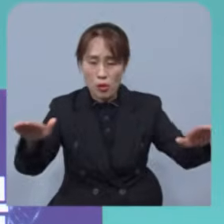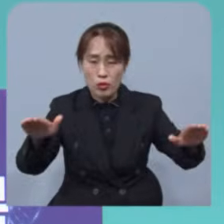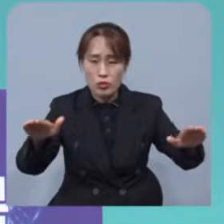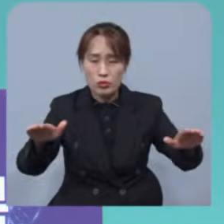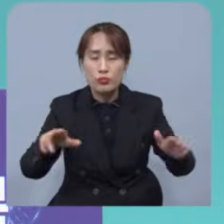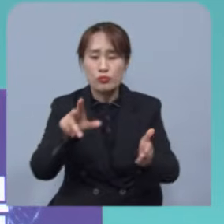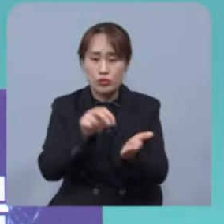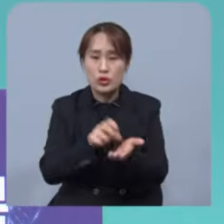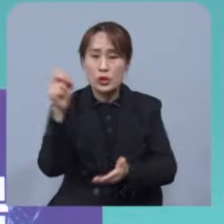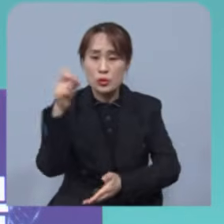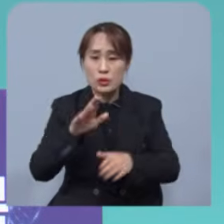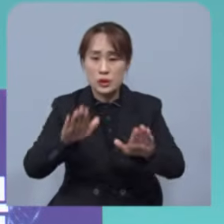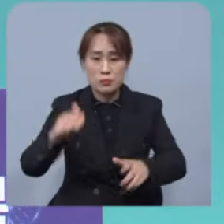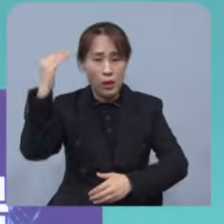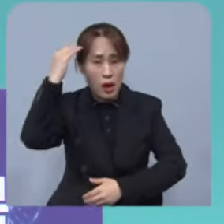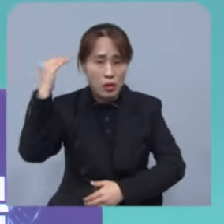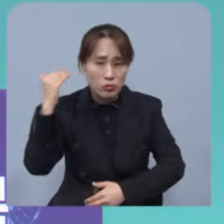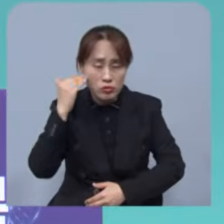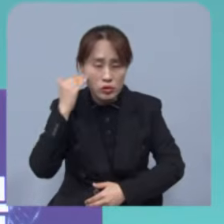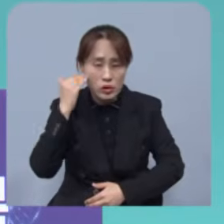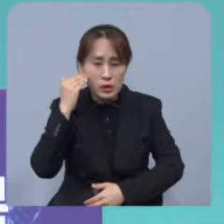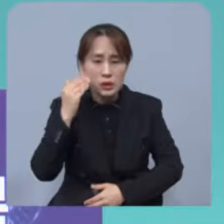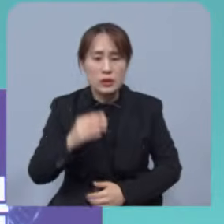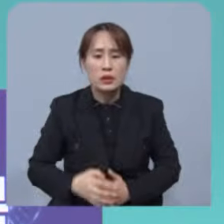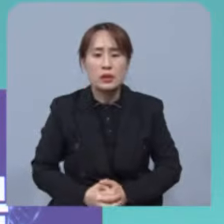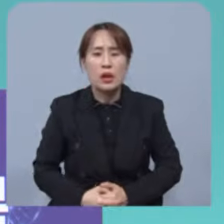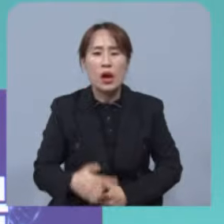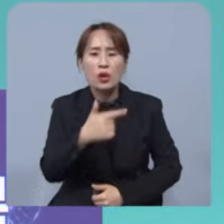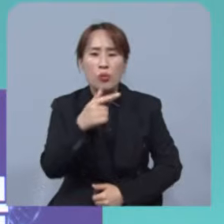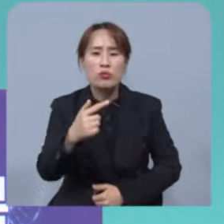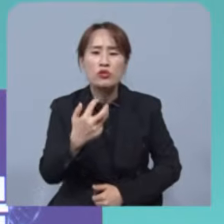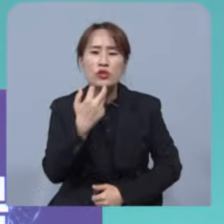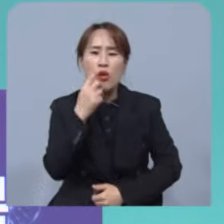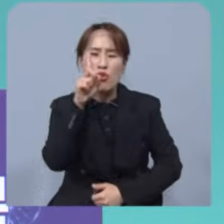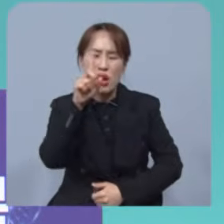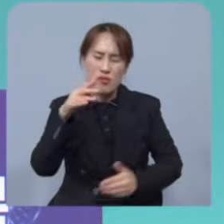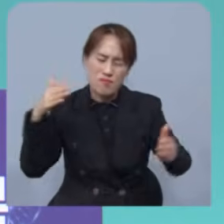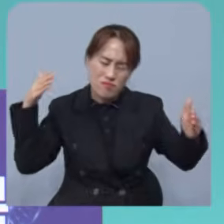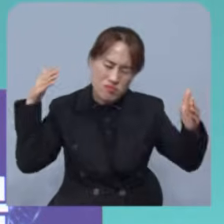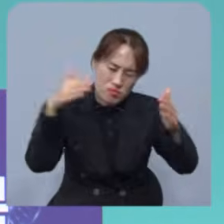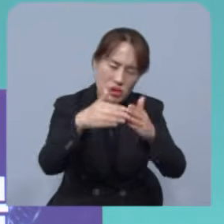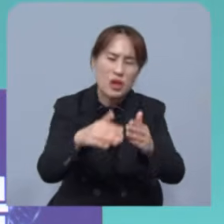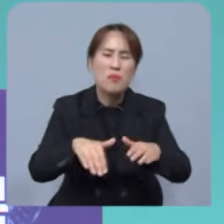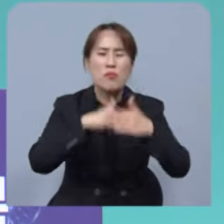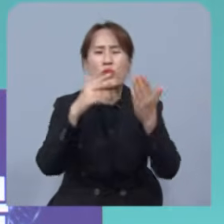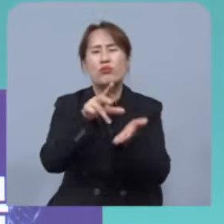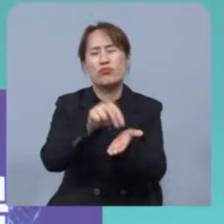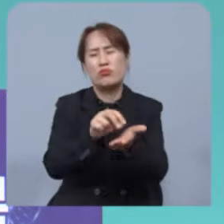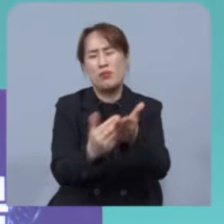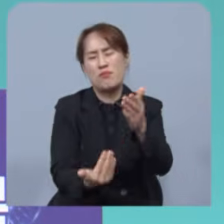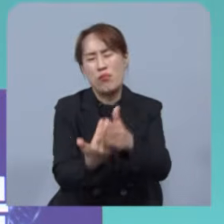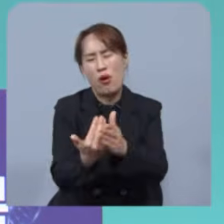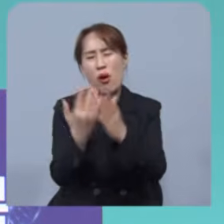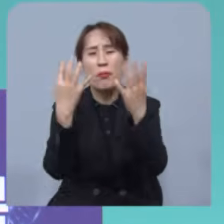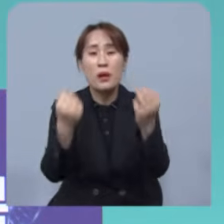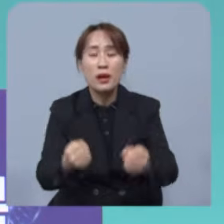넘어서서 지금은 대한민국이 일극체제로 지나치게 집중이 되면서 온갖 문제들이 나타나고 있어요.